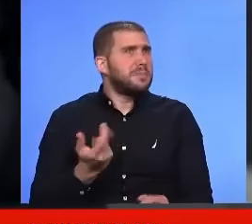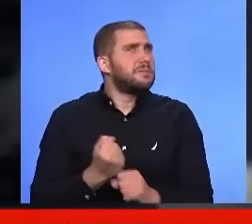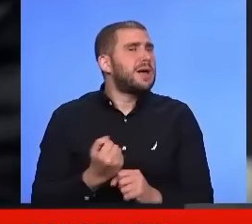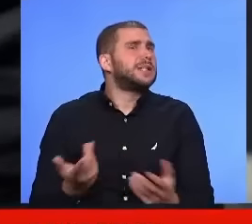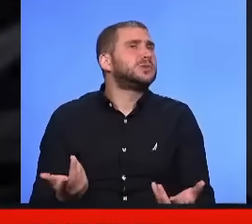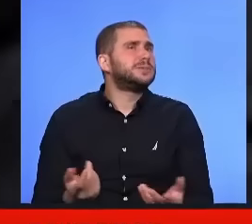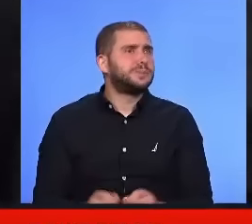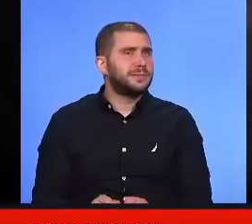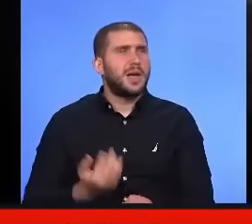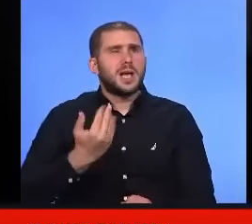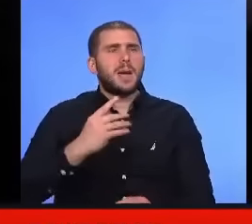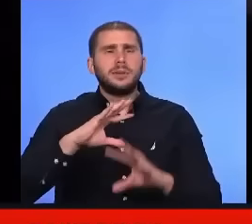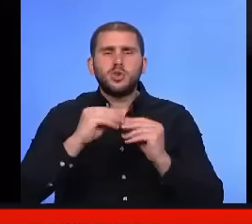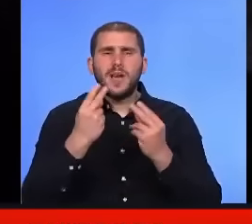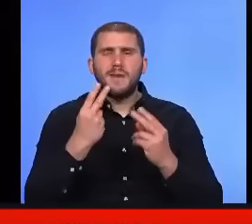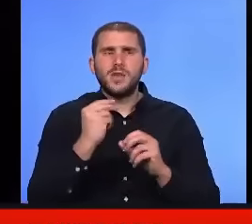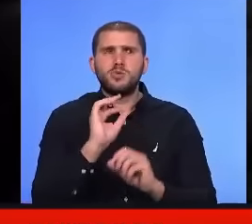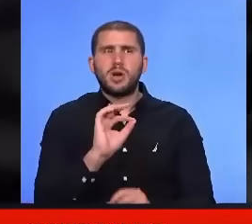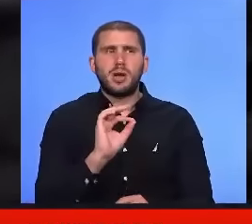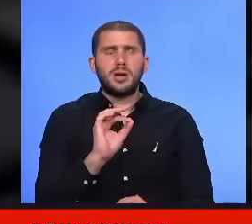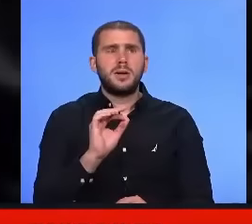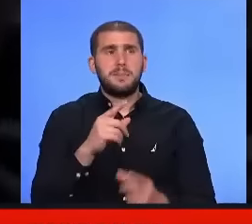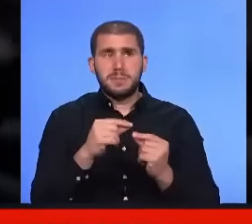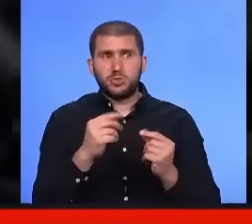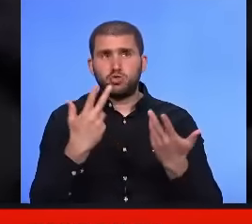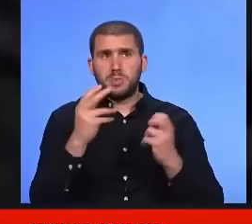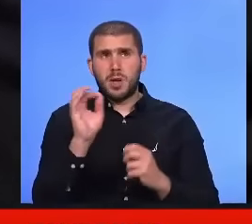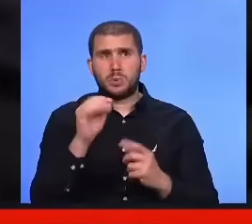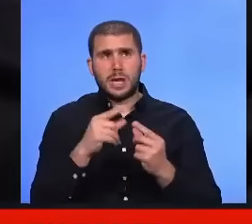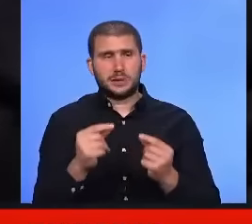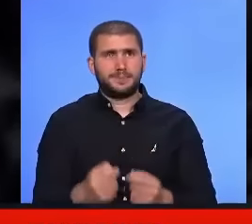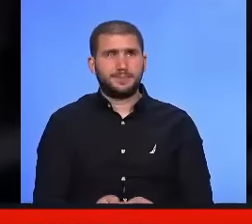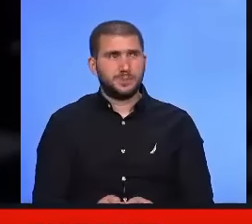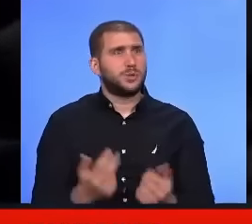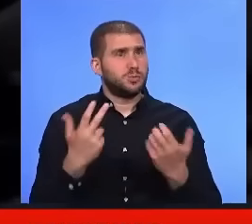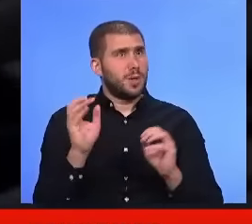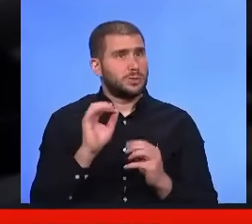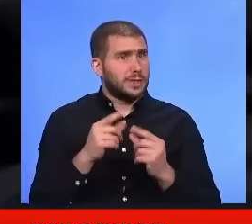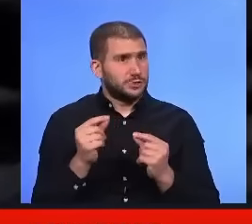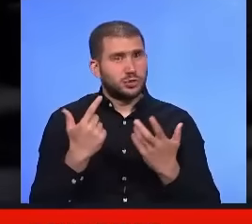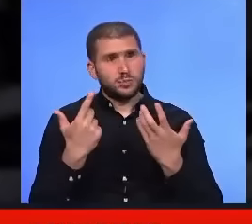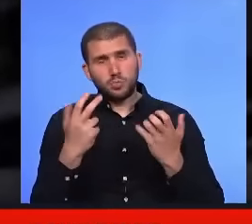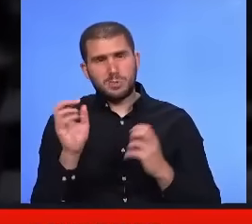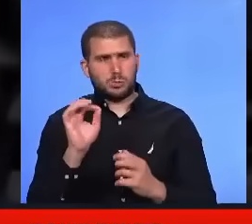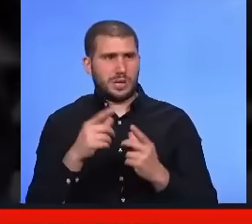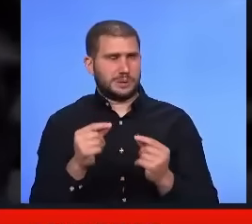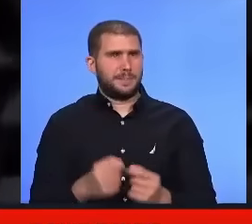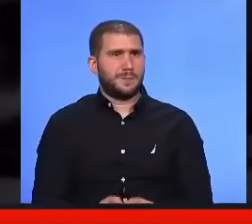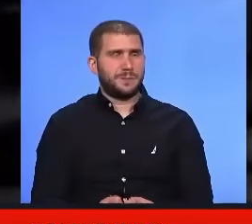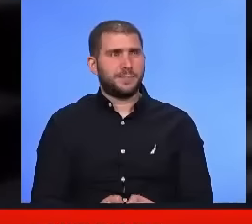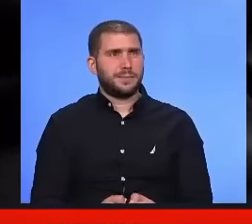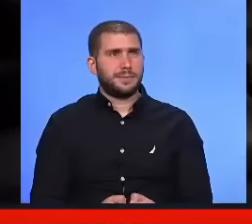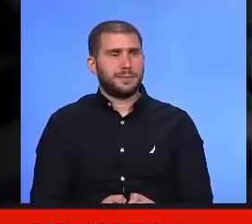אעשה? כמה מסך העבודה שלך? היה בעזה, 80% היה עזה. 80% עזה? 70-80% עזה היה לי, 80%,